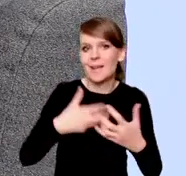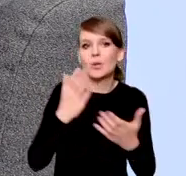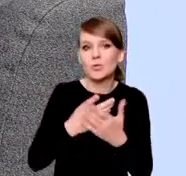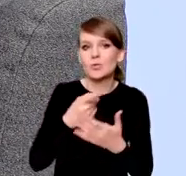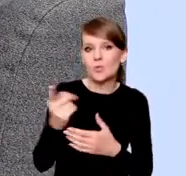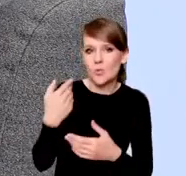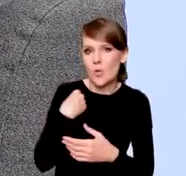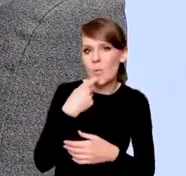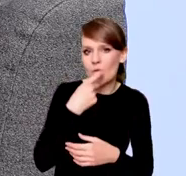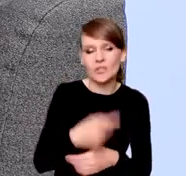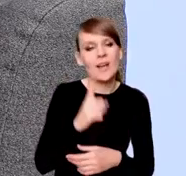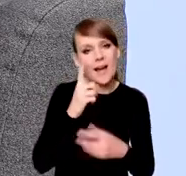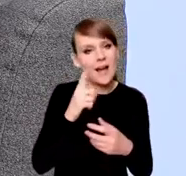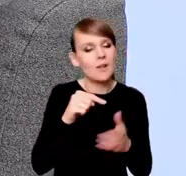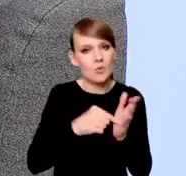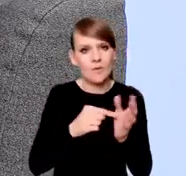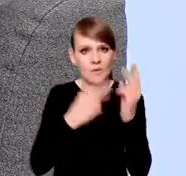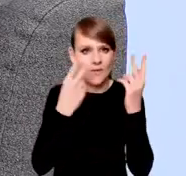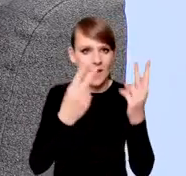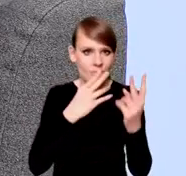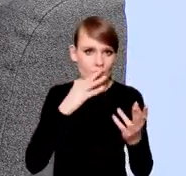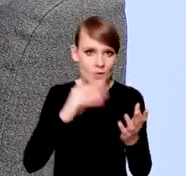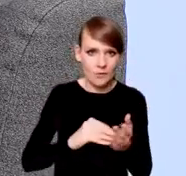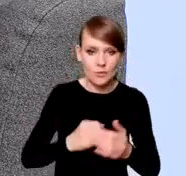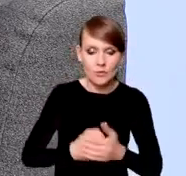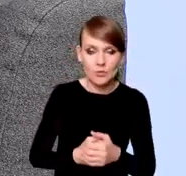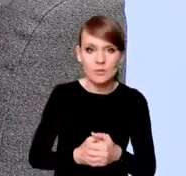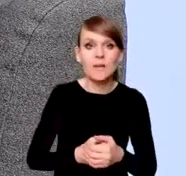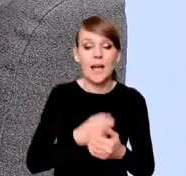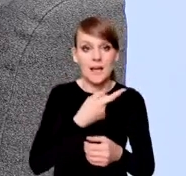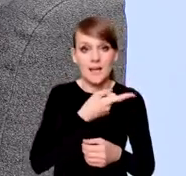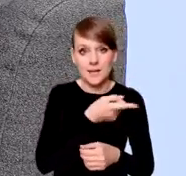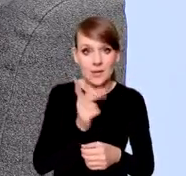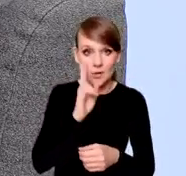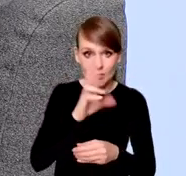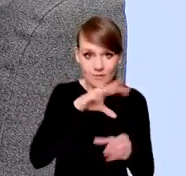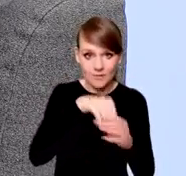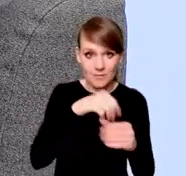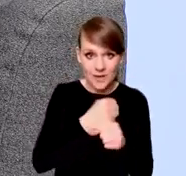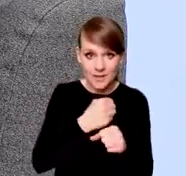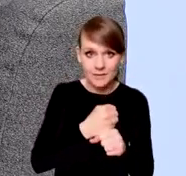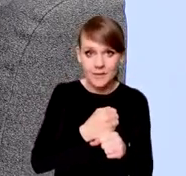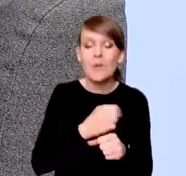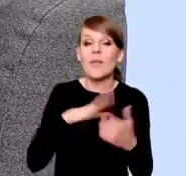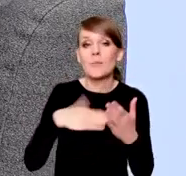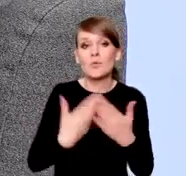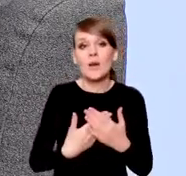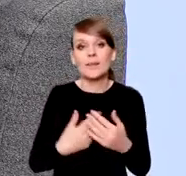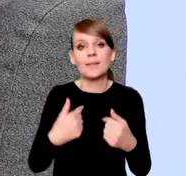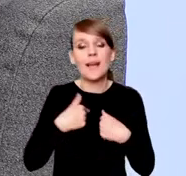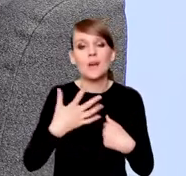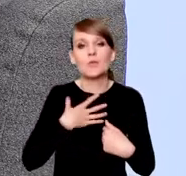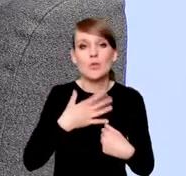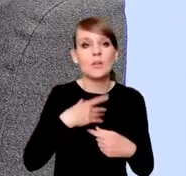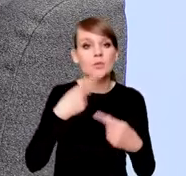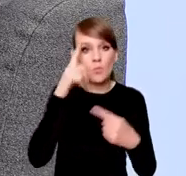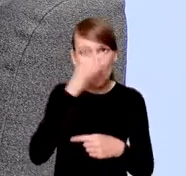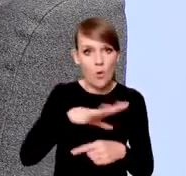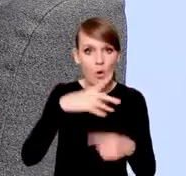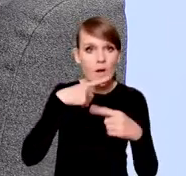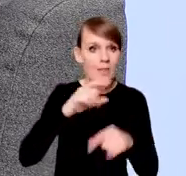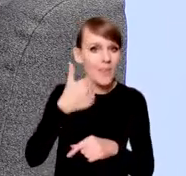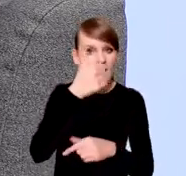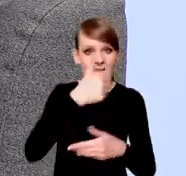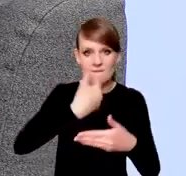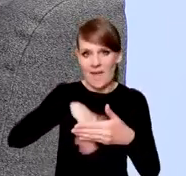mocno podkreślić. Dla pracowników tak naprawdę, bo dla mnie społeczna odpowiedzialność zaczyna się od wnętrza. Jak nie ma tego we